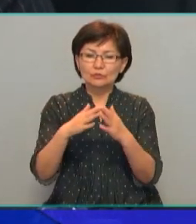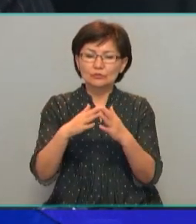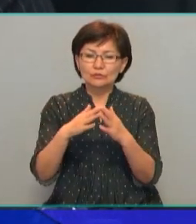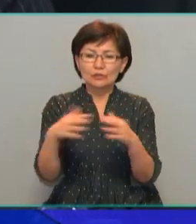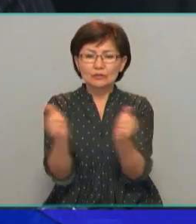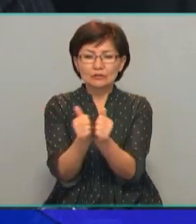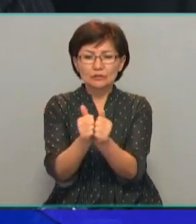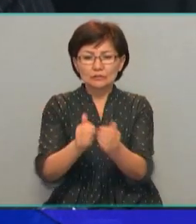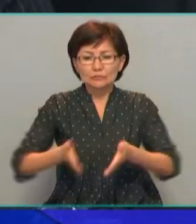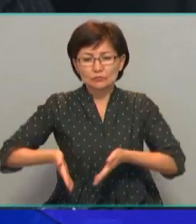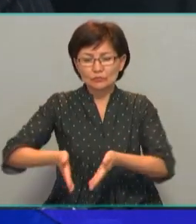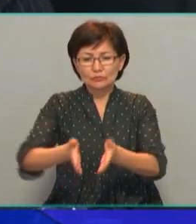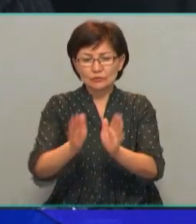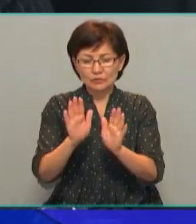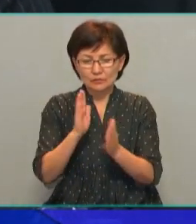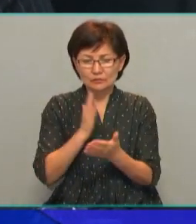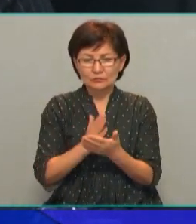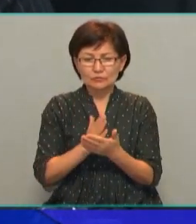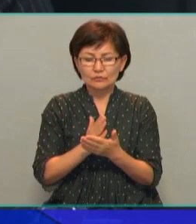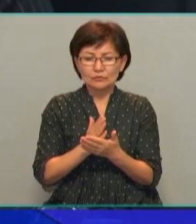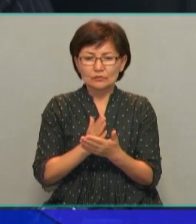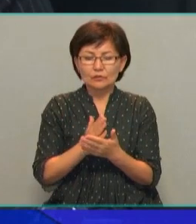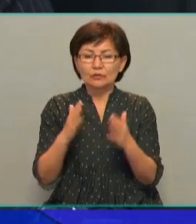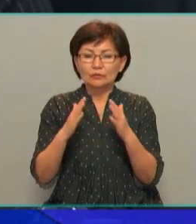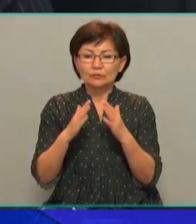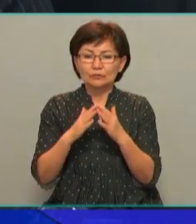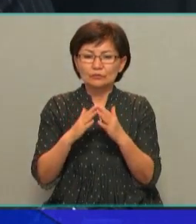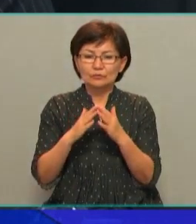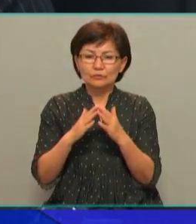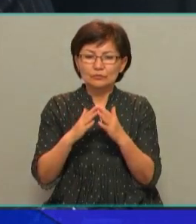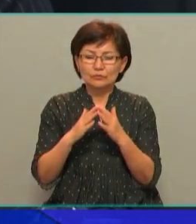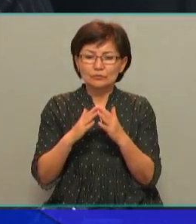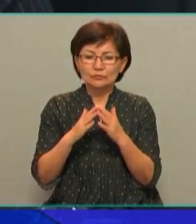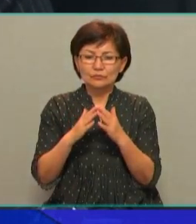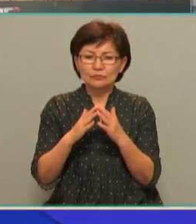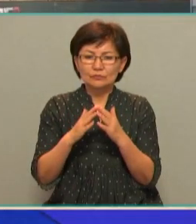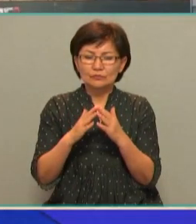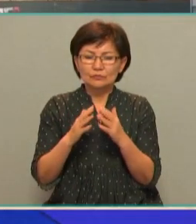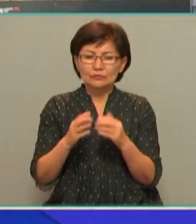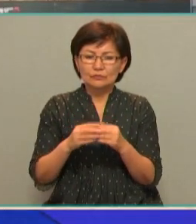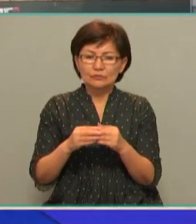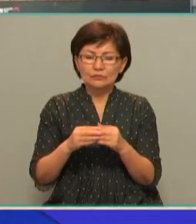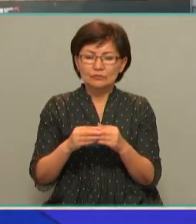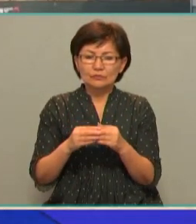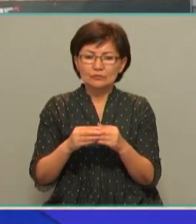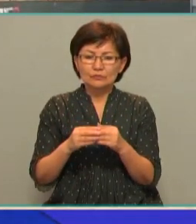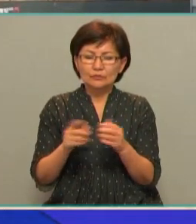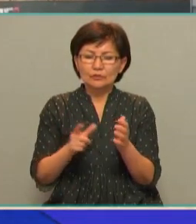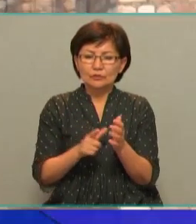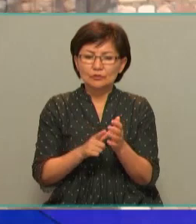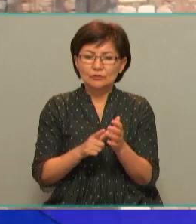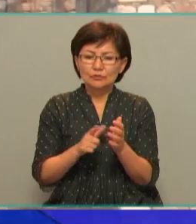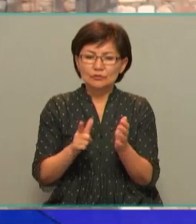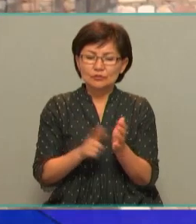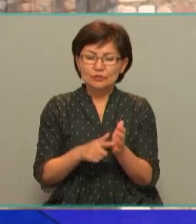бір схемамен салынған бір, былай айтқанда, ғимарат. Осындай нәрсені сіздер тоқтату керексіздер ғой.